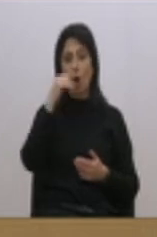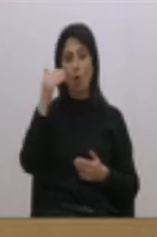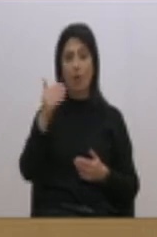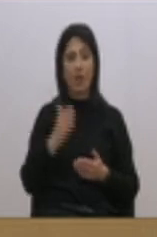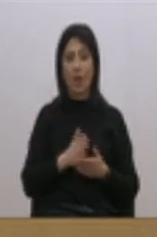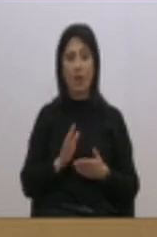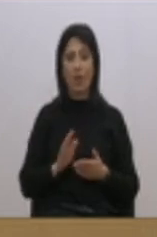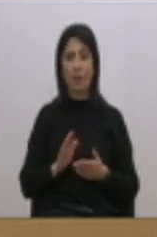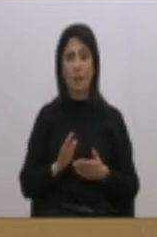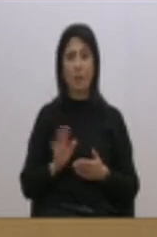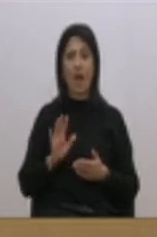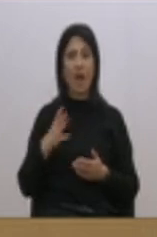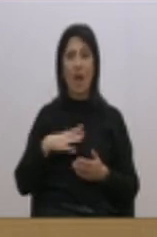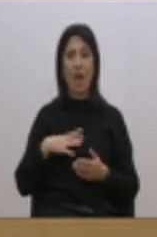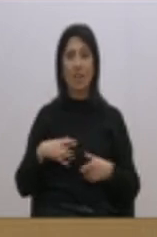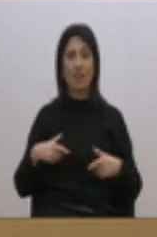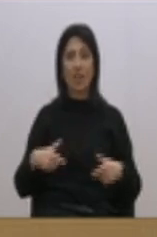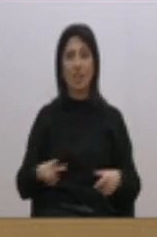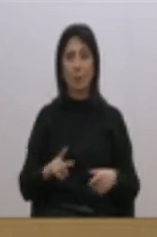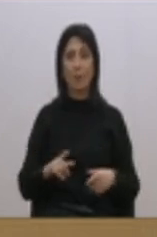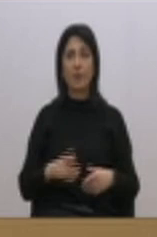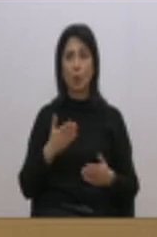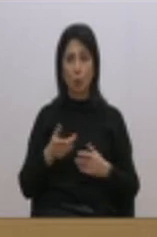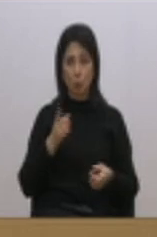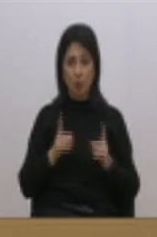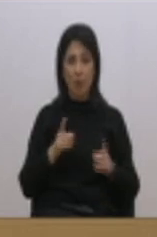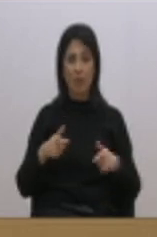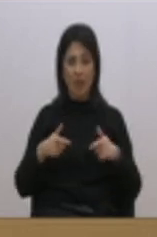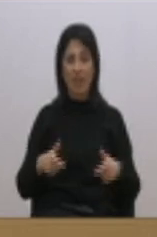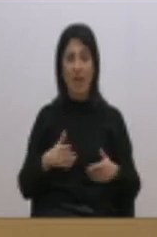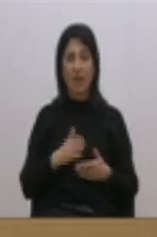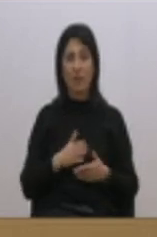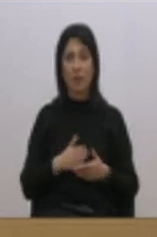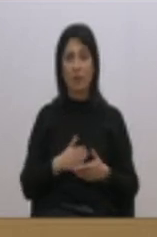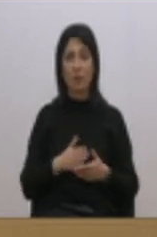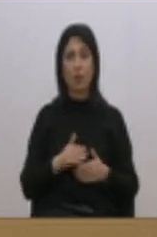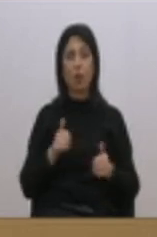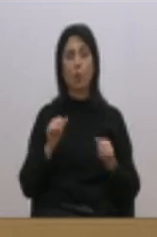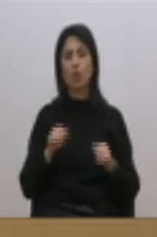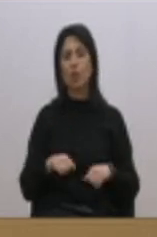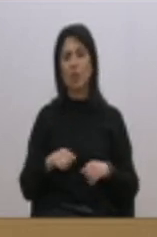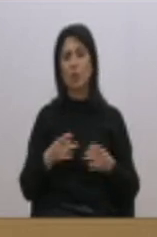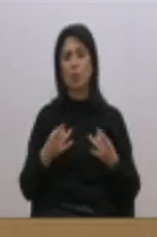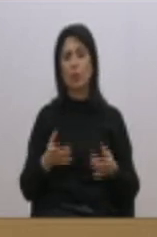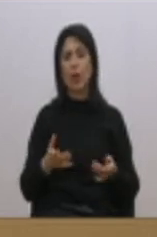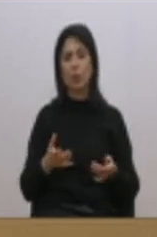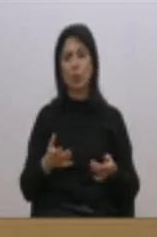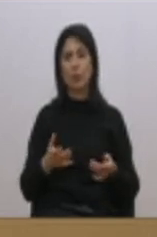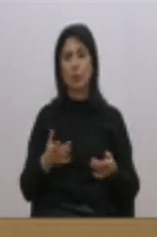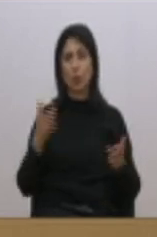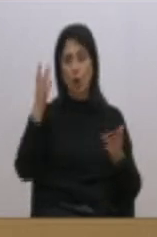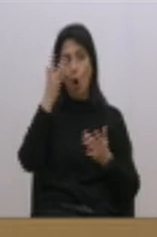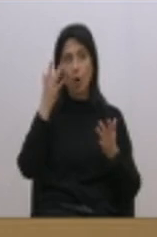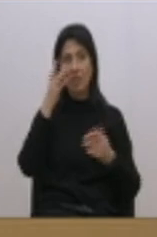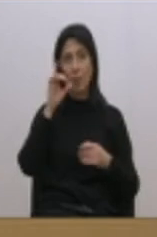ესეთი არა ქართველი გენერალი? Da tu namdvili generali vart. Rogor sheizleba ubraot